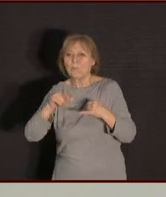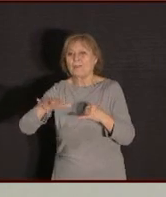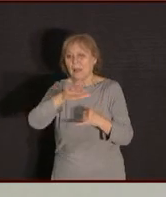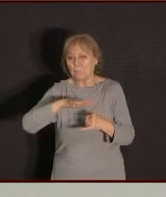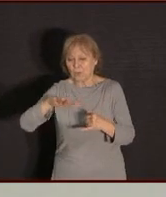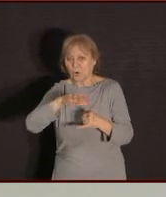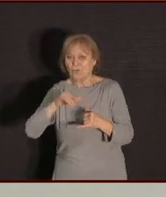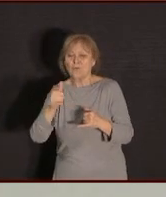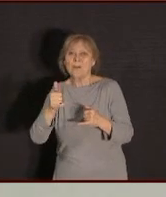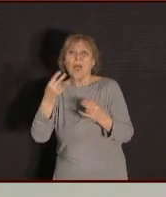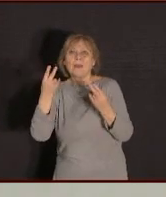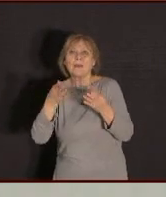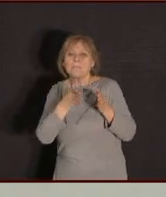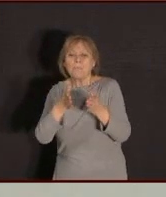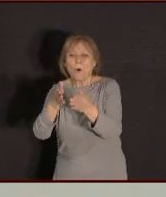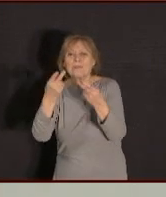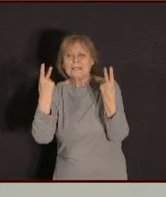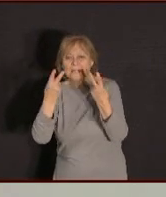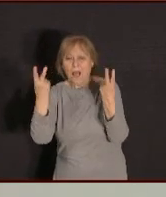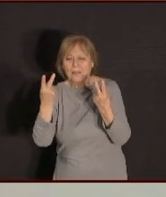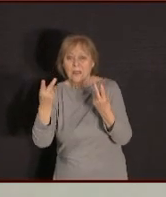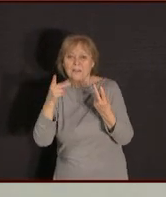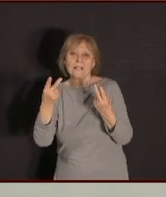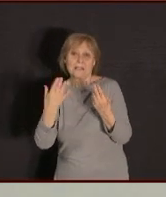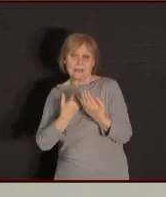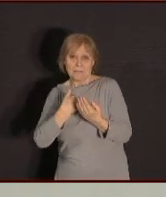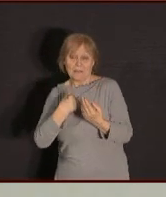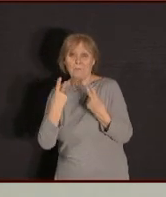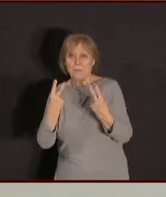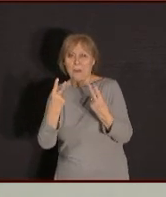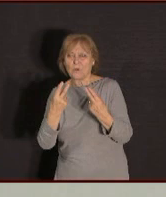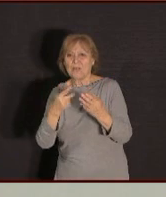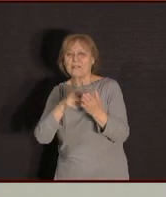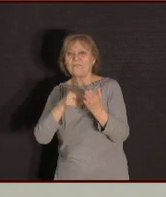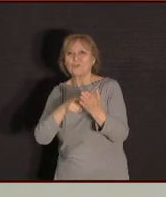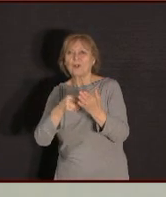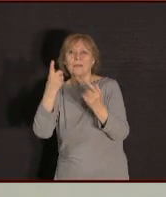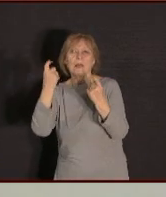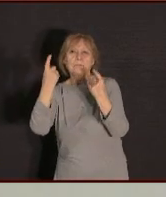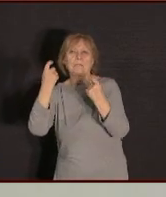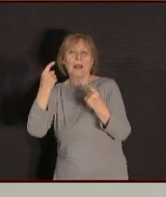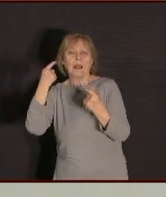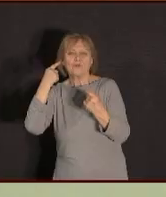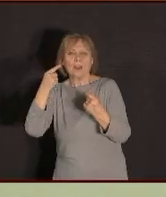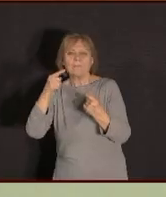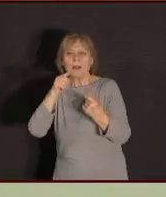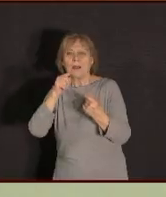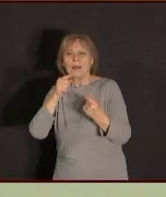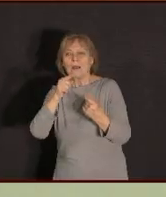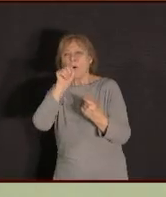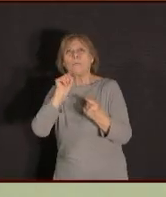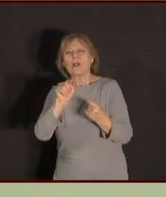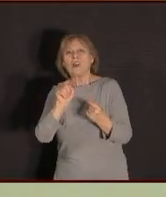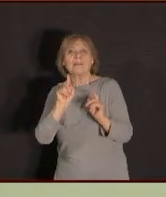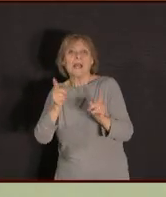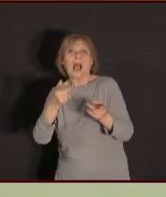pot iskanja. Zame je pomembno in si večkrat prikličem tudi vprašanje, kaj